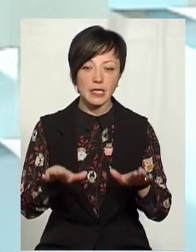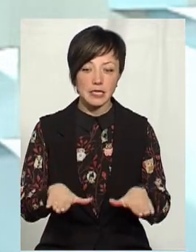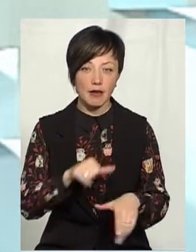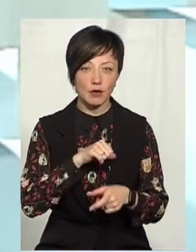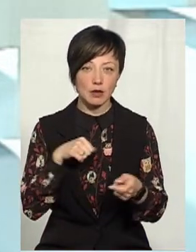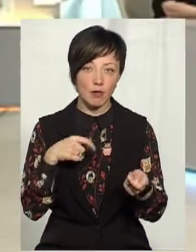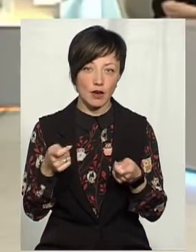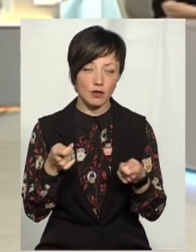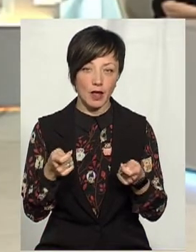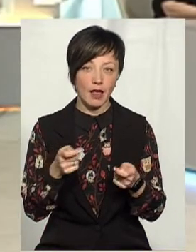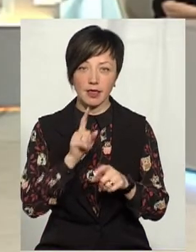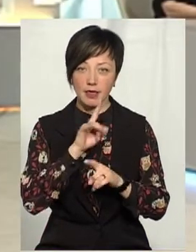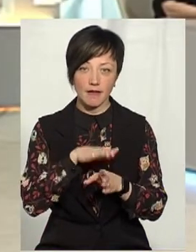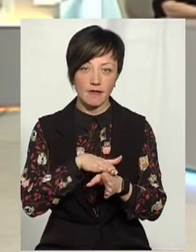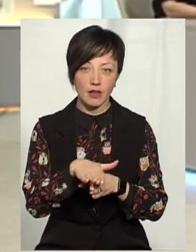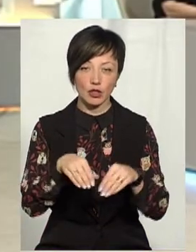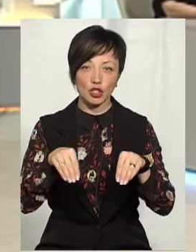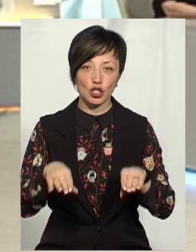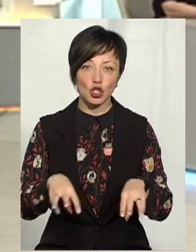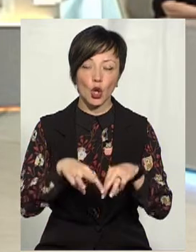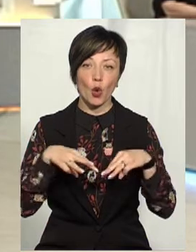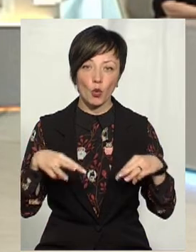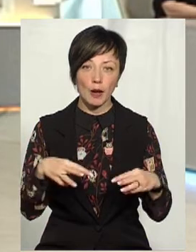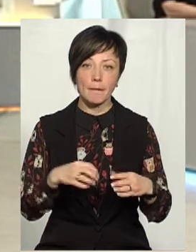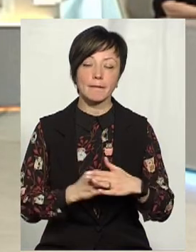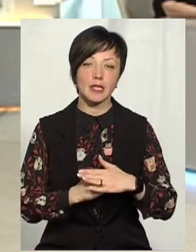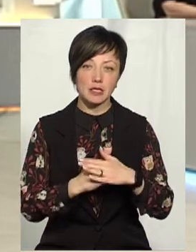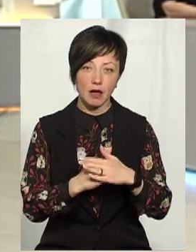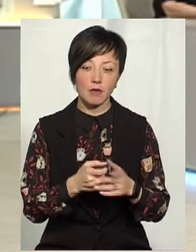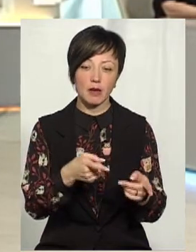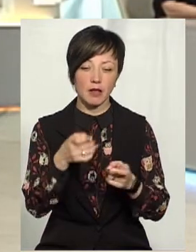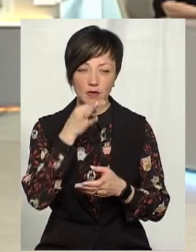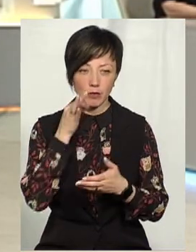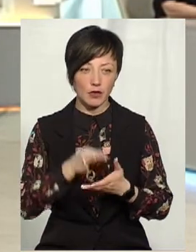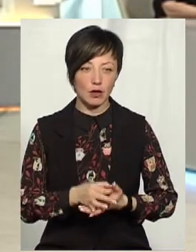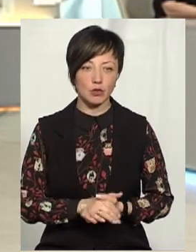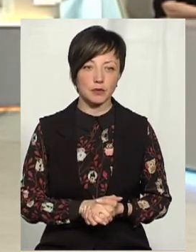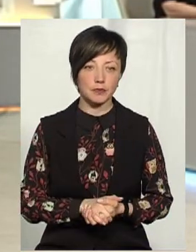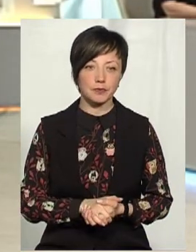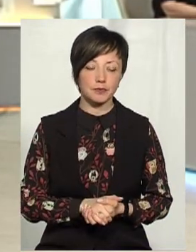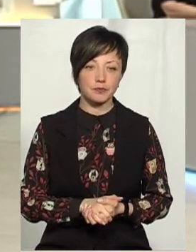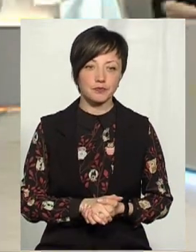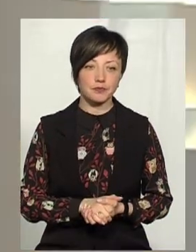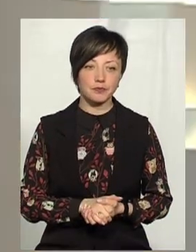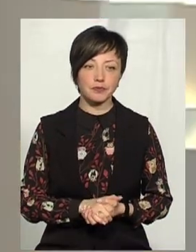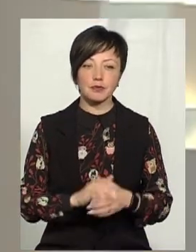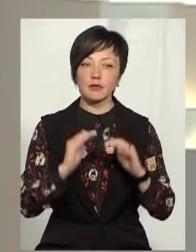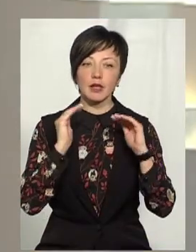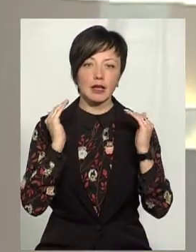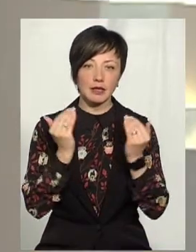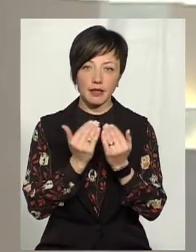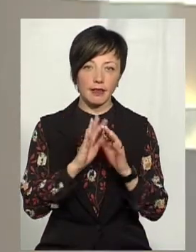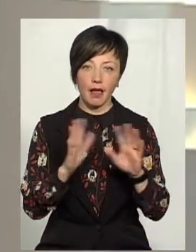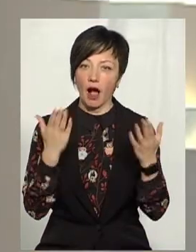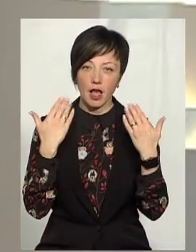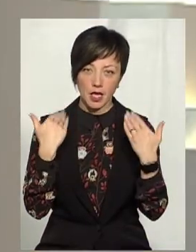місцевого самоврядування, не виконають рішення уряду, це є підставою для їх притягнення до цієї відповідальності. Карантин – не